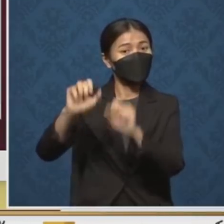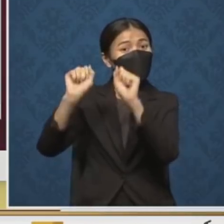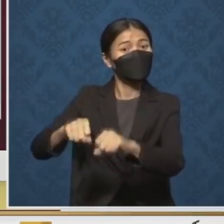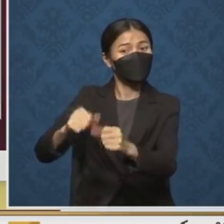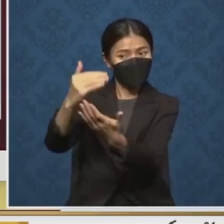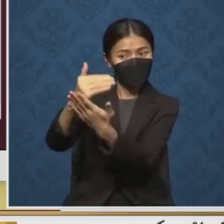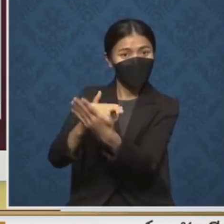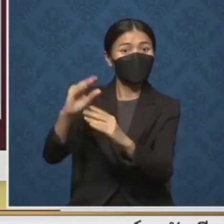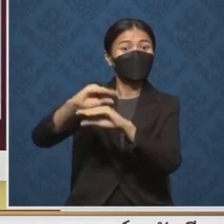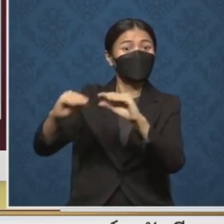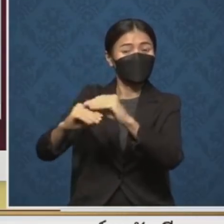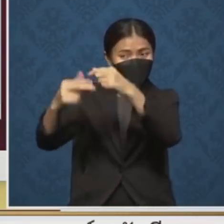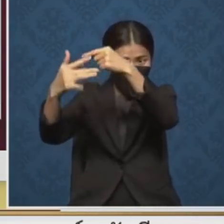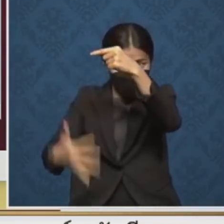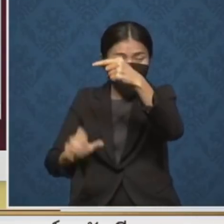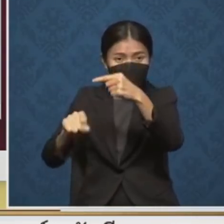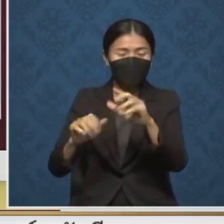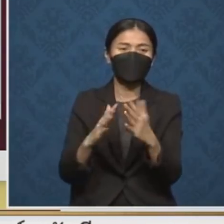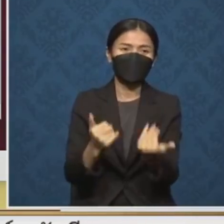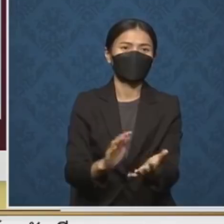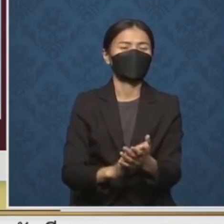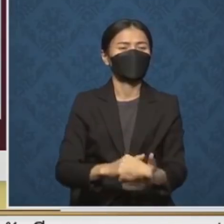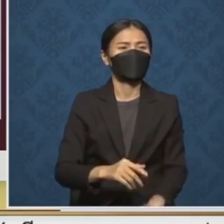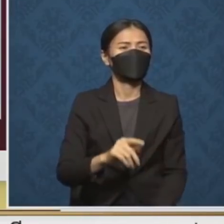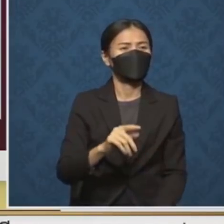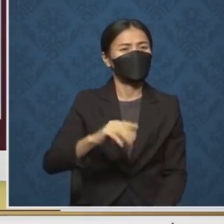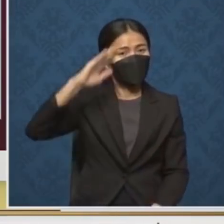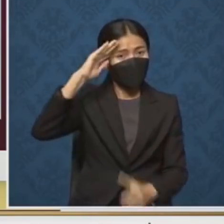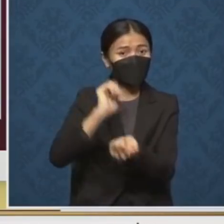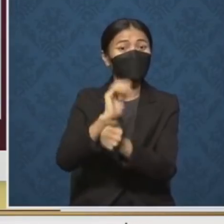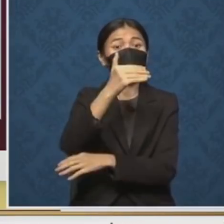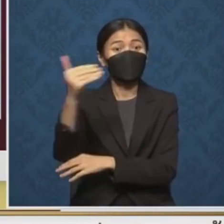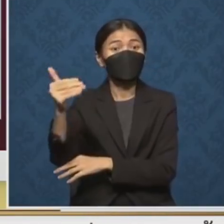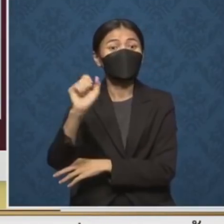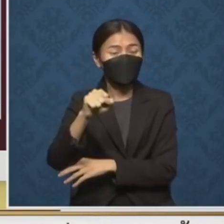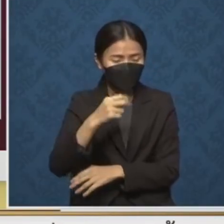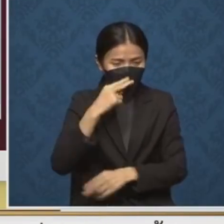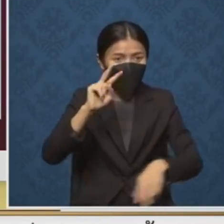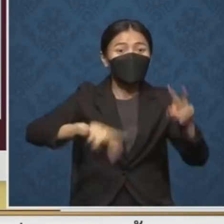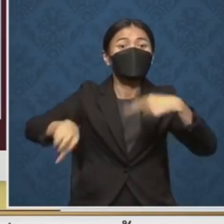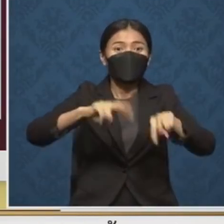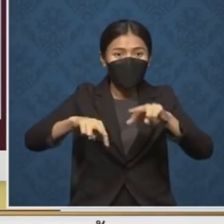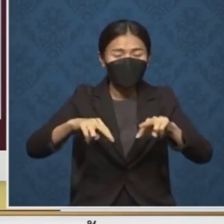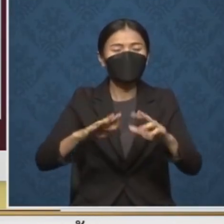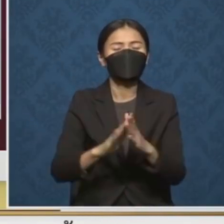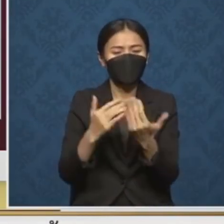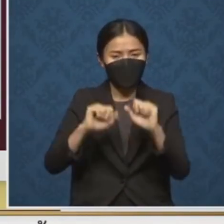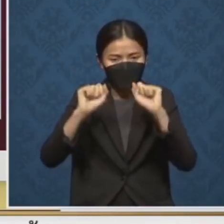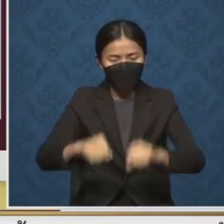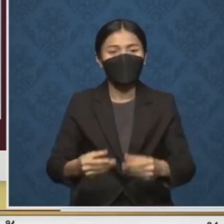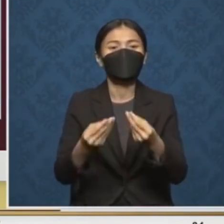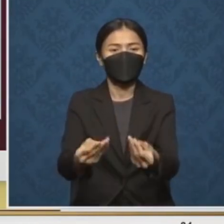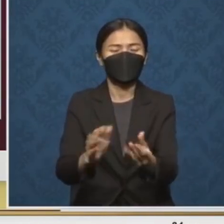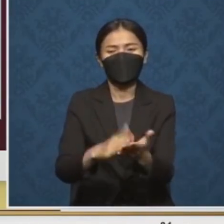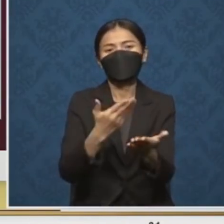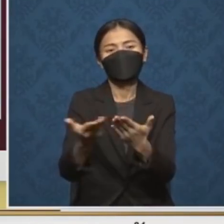ที่อนุมัติให้กับสำนักงานตำรวจแห่งชาติในการตั้งด่านในการซื้อหีบลวดหนามนะคะเพื่อกันชายแดน393ล้าน